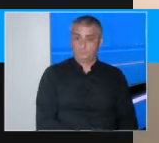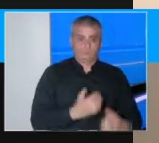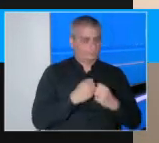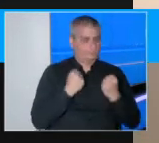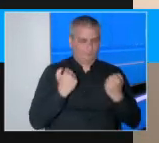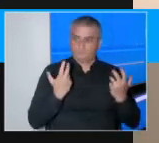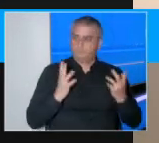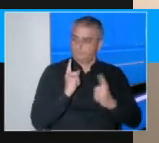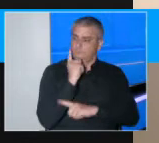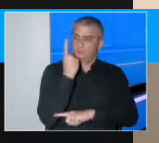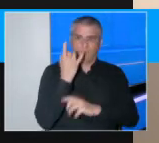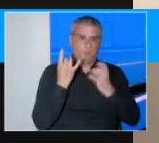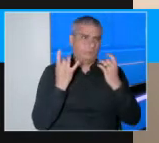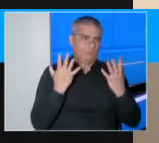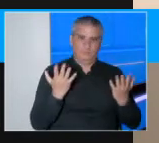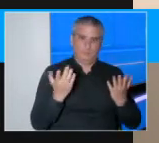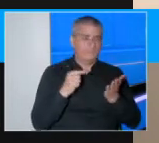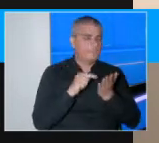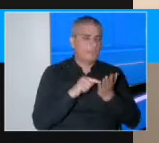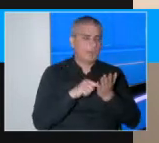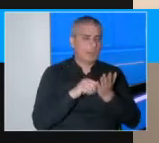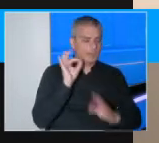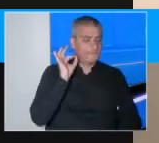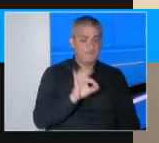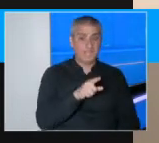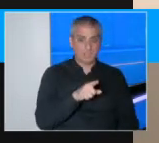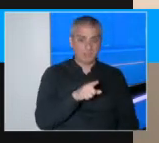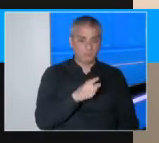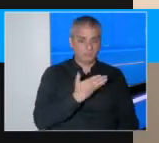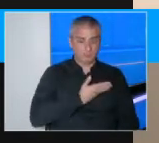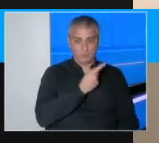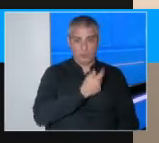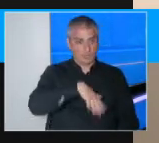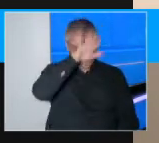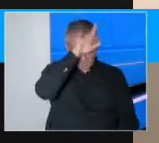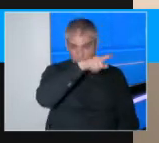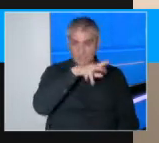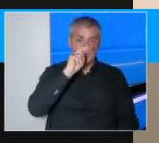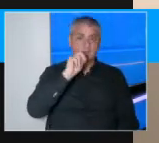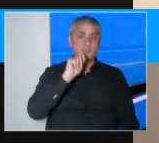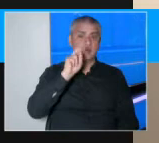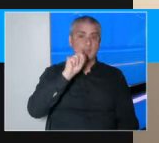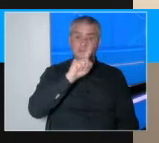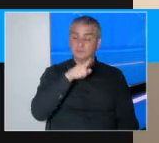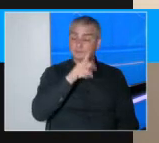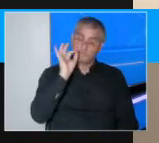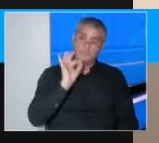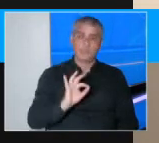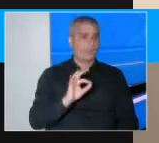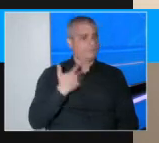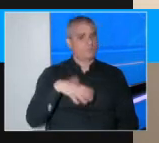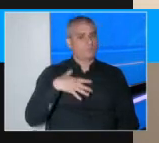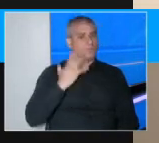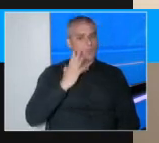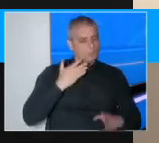המתיחות היא מתיחות גבוהה מטבע הדברים, משום שהמכה שבאמת ניחתה על ראש האיראנים בנתנז, היא מכה שהיא מאוד